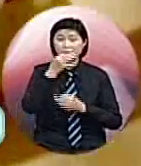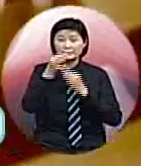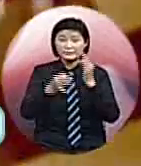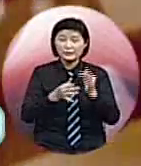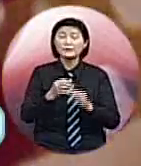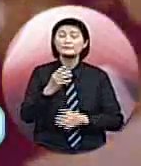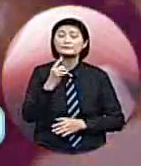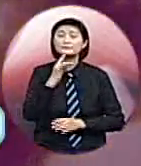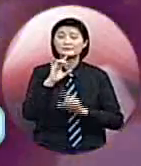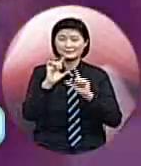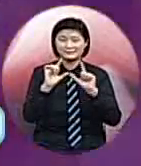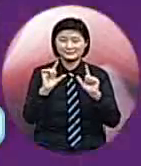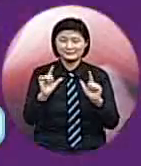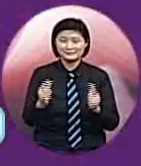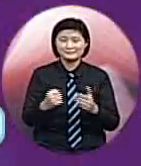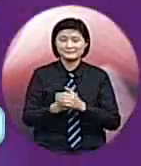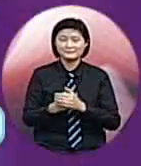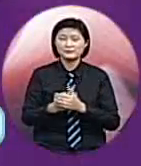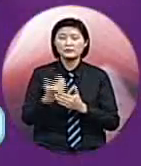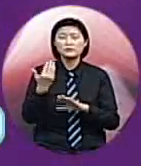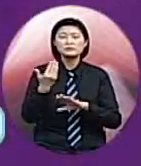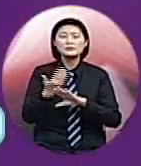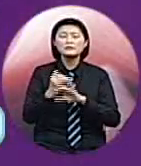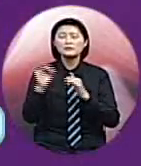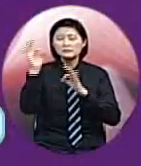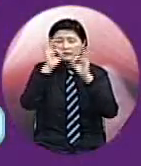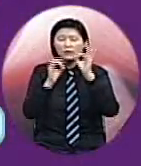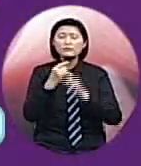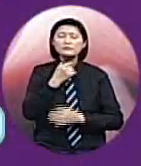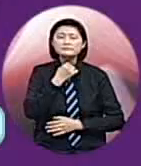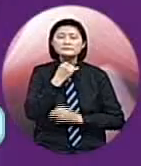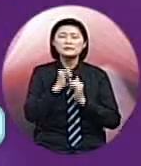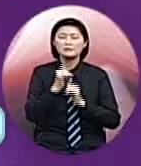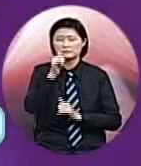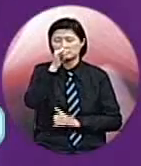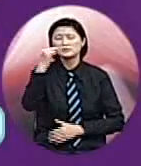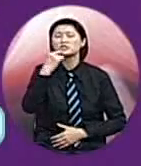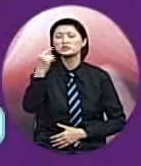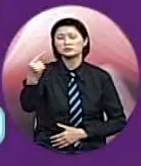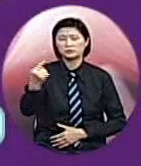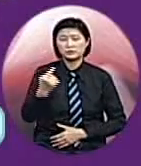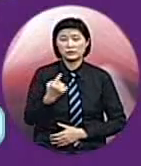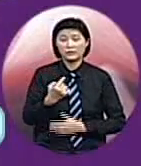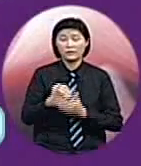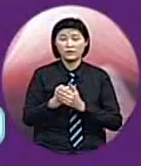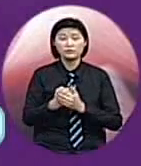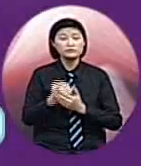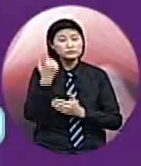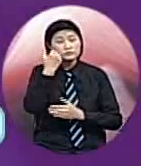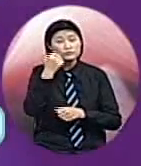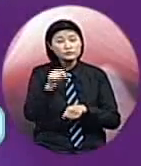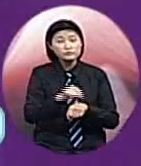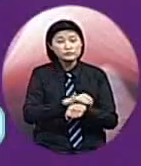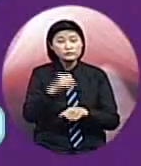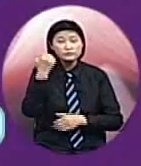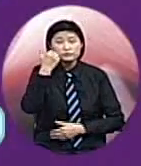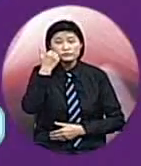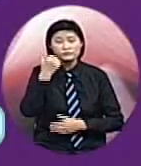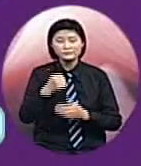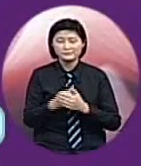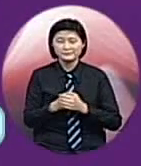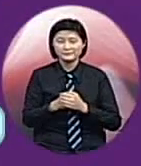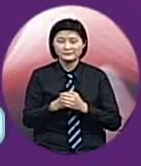것도 물론이지만은 네. 네. 찾고 싶은 사람이 있어서 신청을 했습니다. 그렇구만요. 네, 어떤 분인가요? 예. 예,